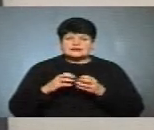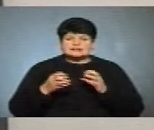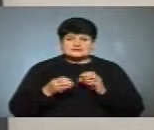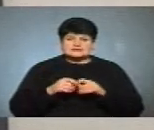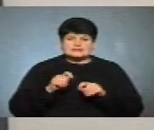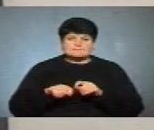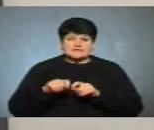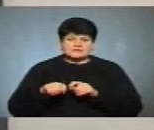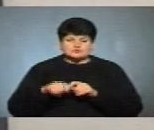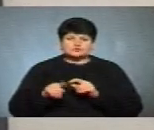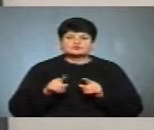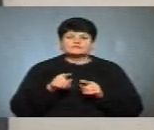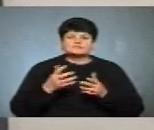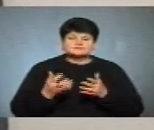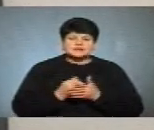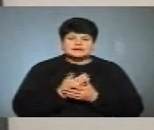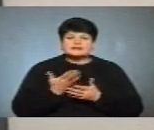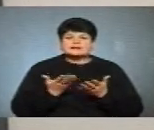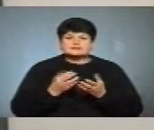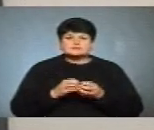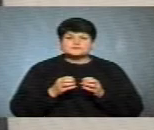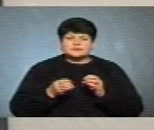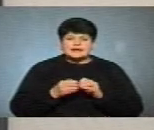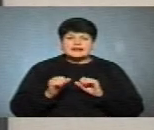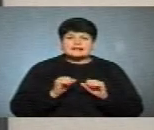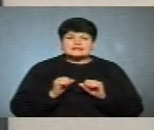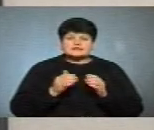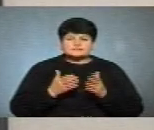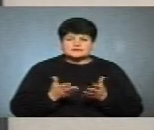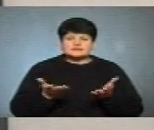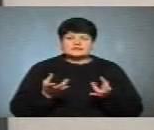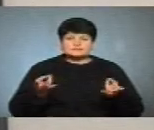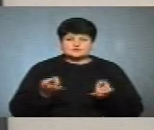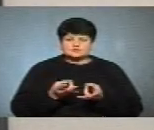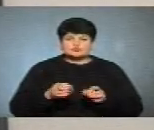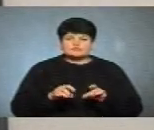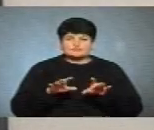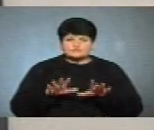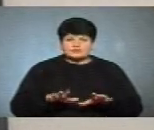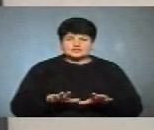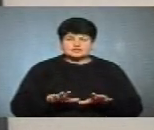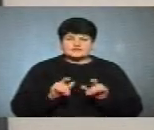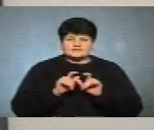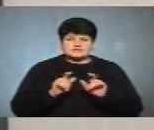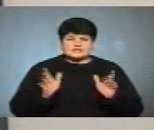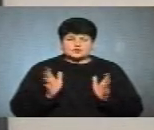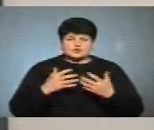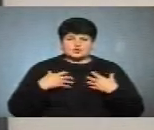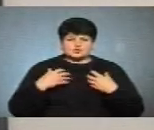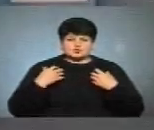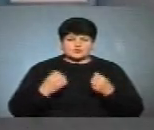перевірок. Що ви виявили, які недоліки як керівник, які потребують вирішення в закладах охорони